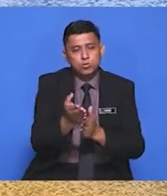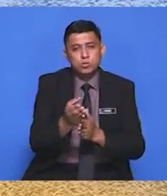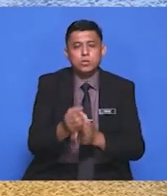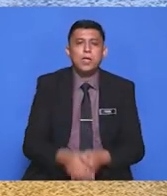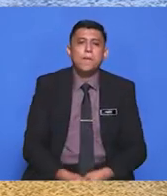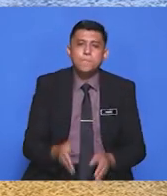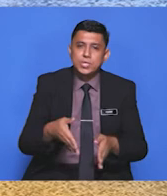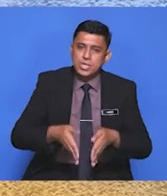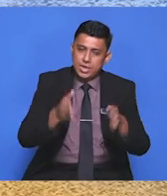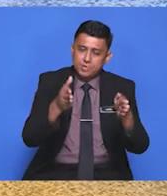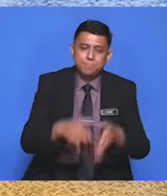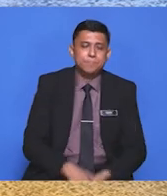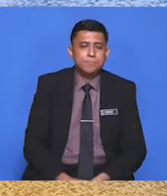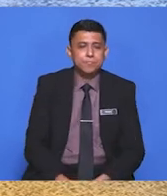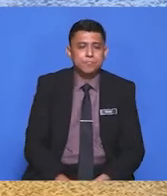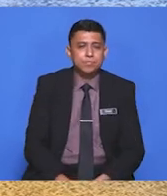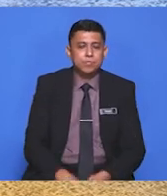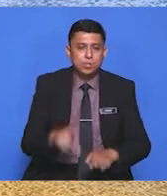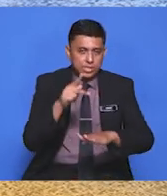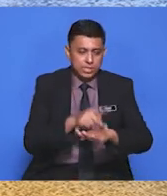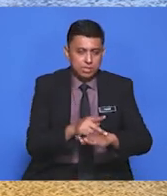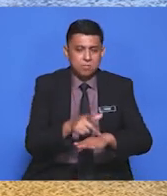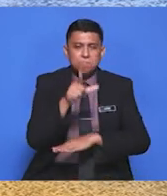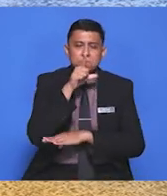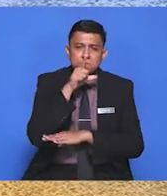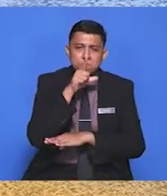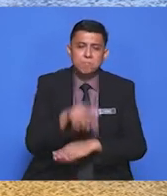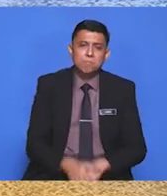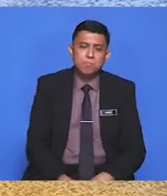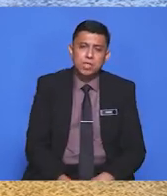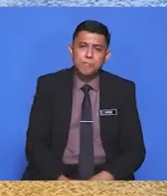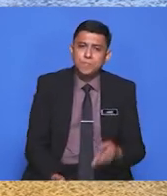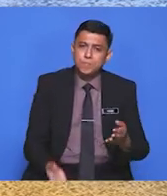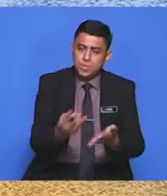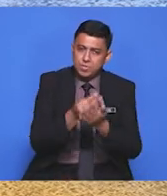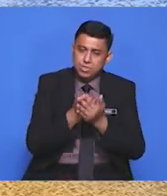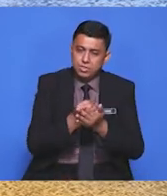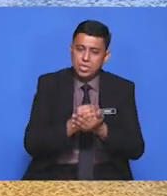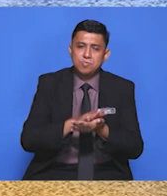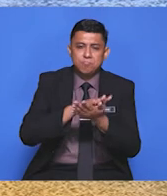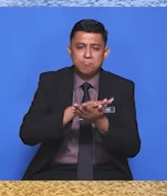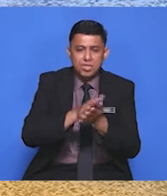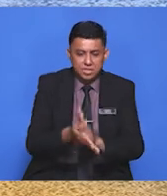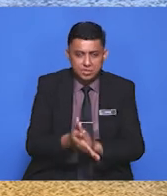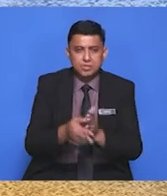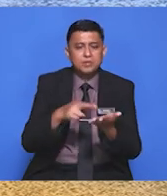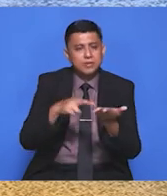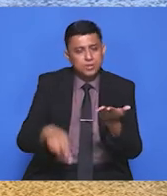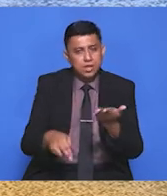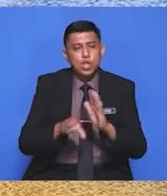beroperasi. Kerana ketika ekonomi lembap, permintaan mungkin akan menjadi rendah.